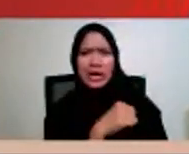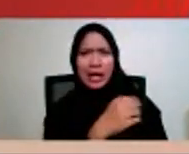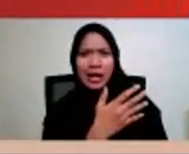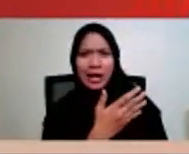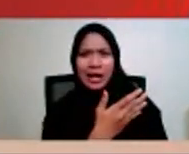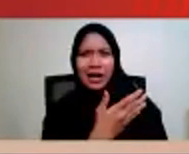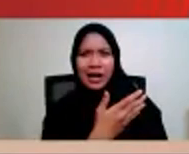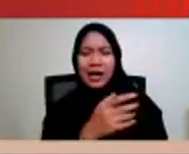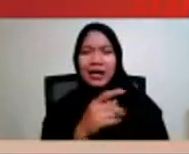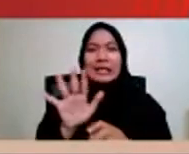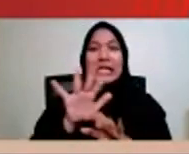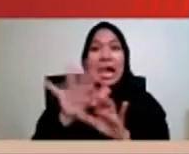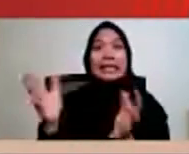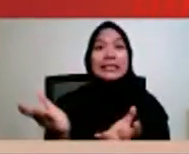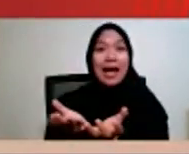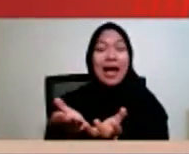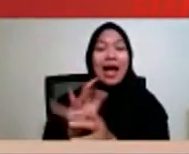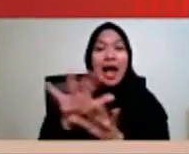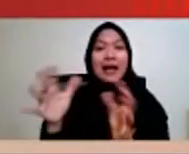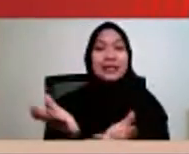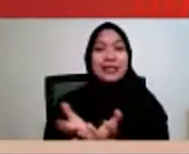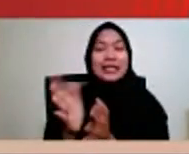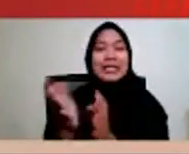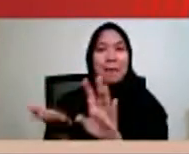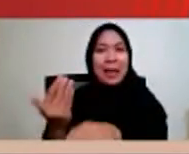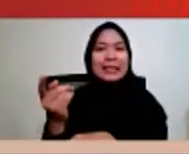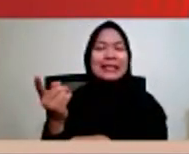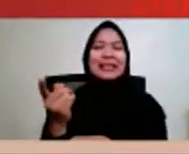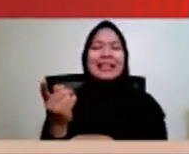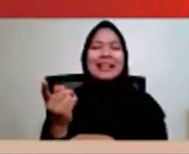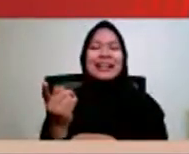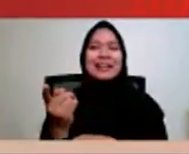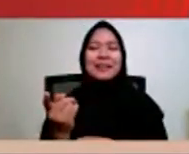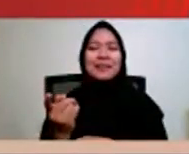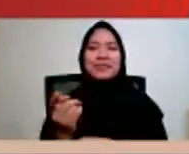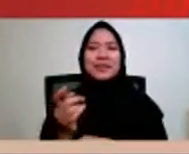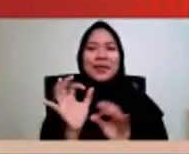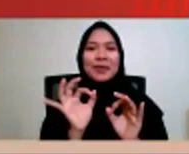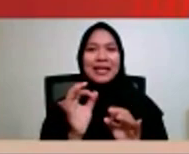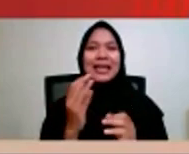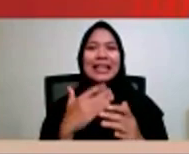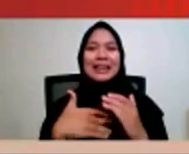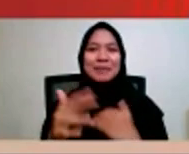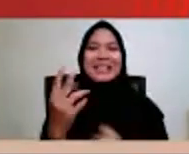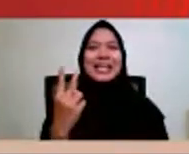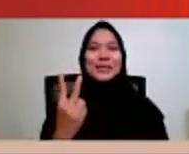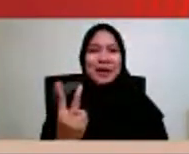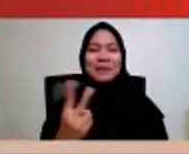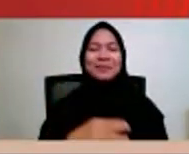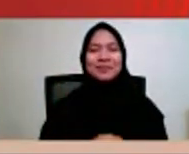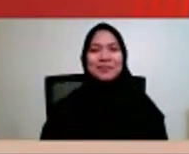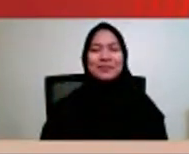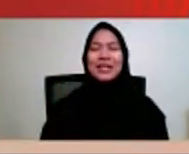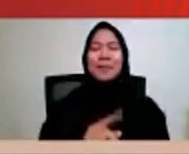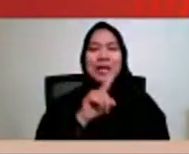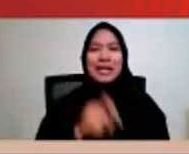Ndik hadiahnya anu kembali nanti Oke Baik Pak kalau begitu lebih dari dua pak jadi pertanyaan